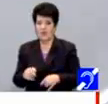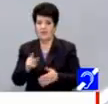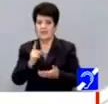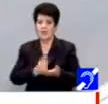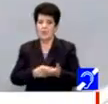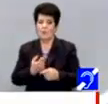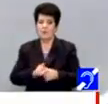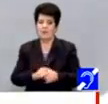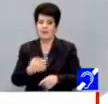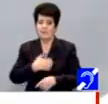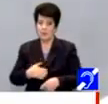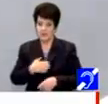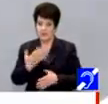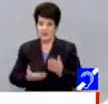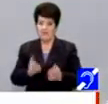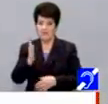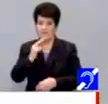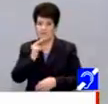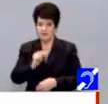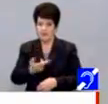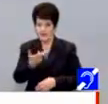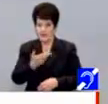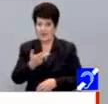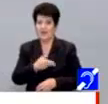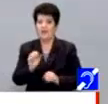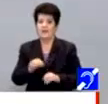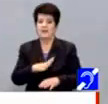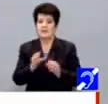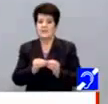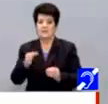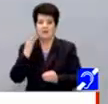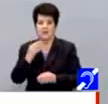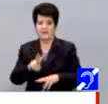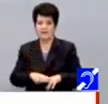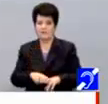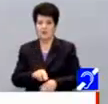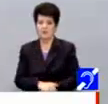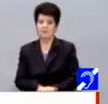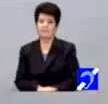pentru acest dosar. Dacă vor fi găsiți vinovați, cei trei riscă până la 10 ani de închisoare.